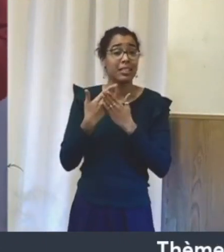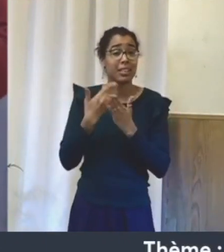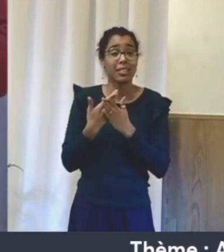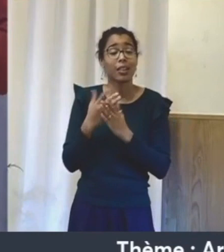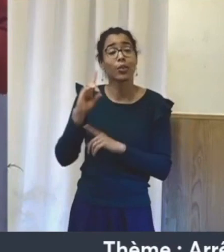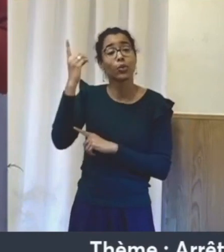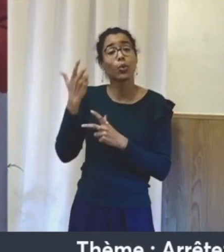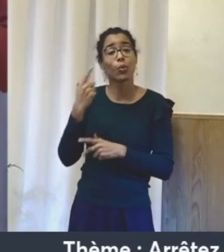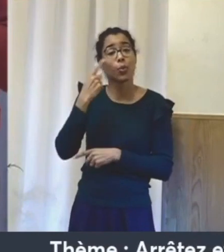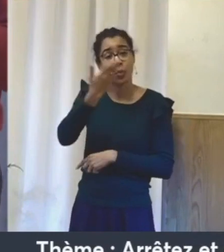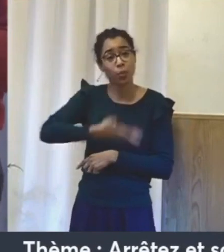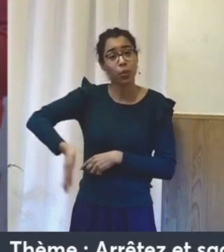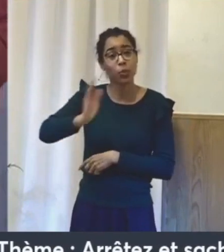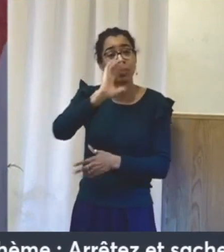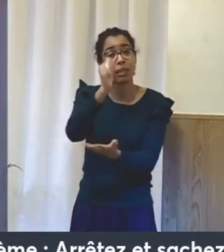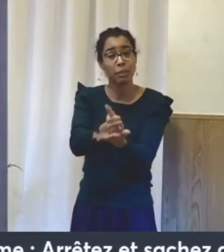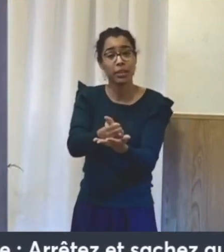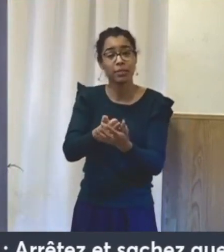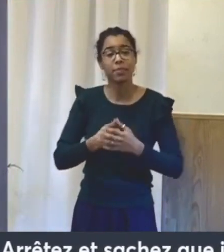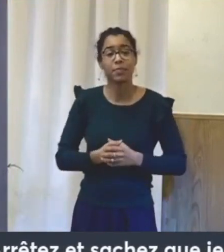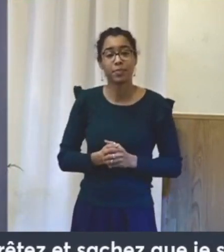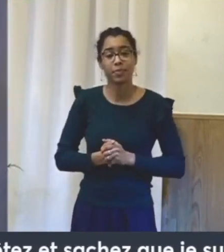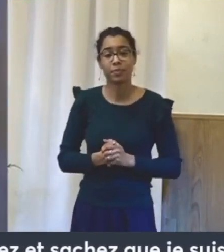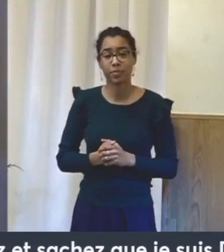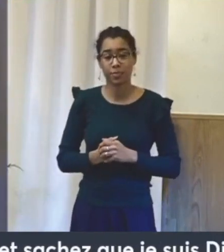nous. Amen.